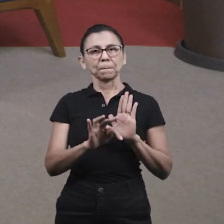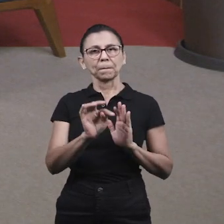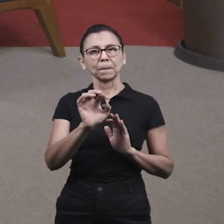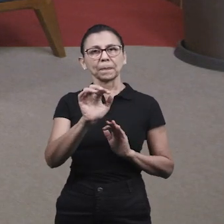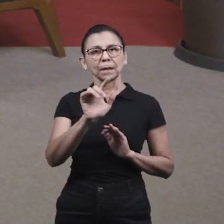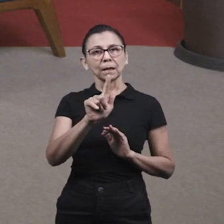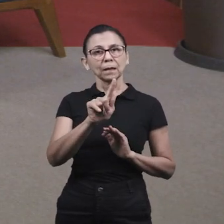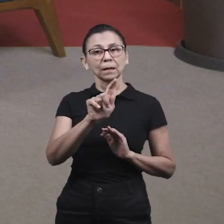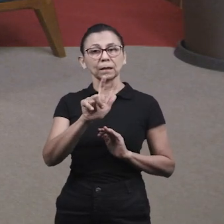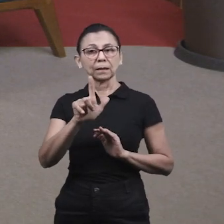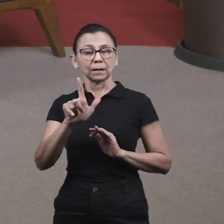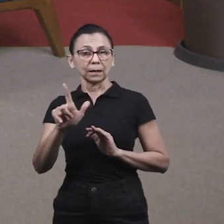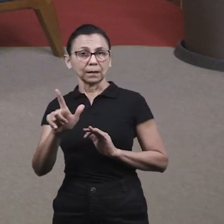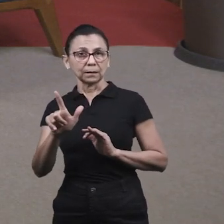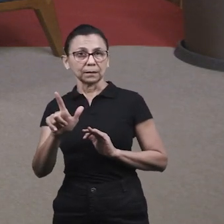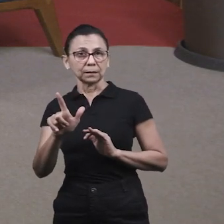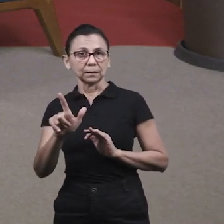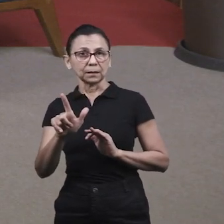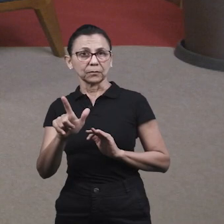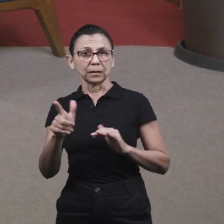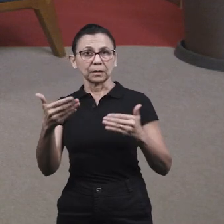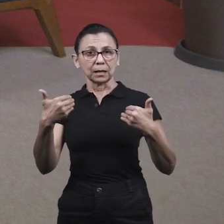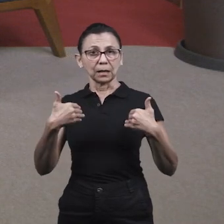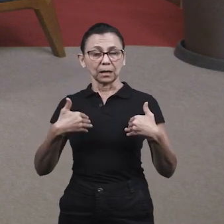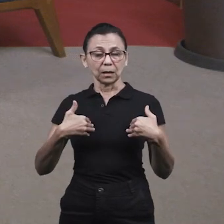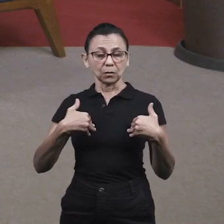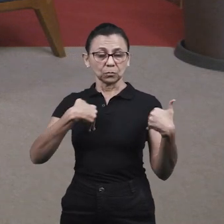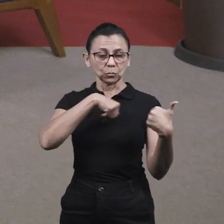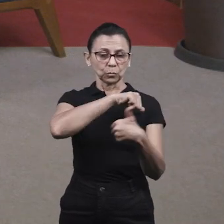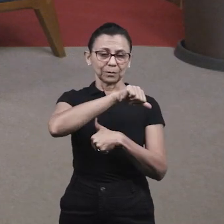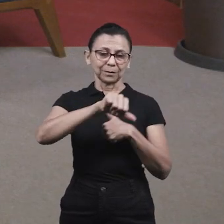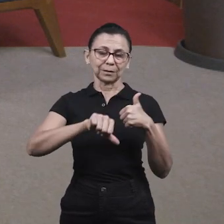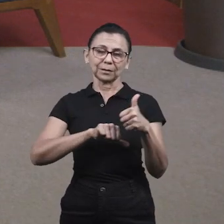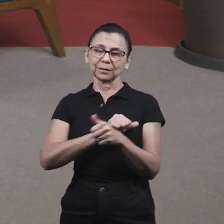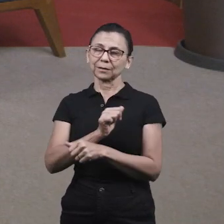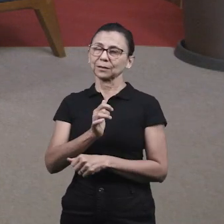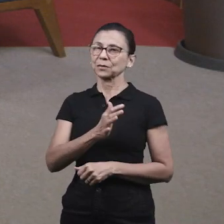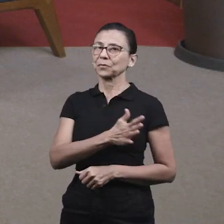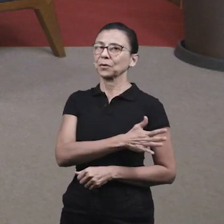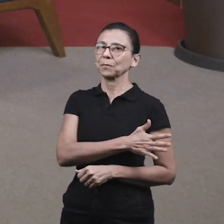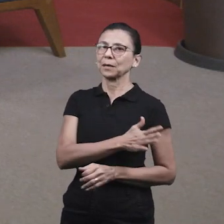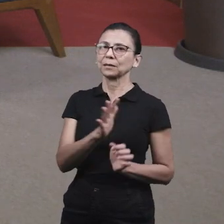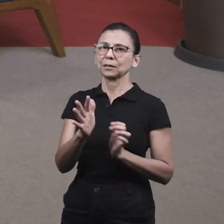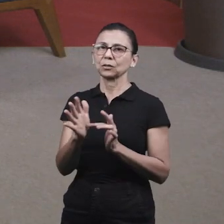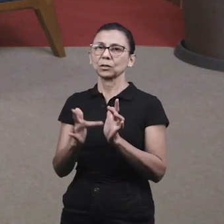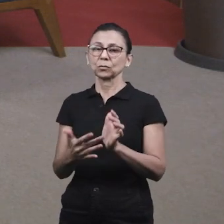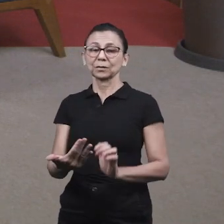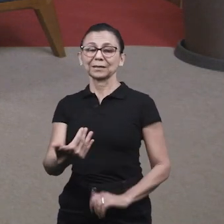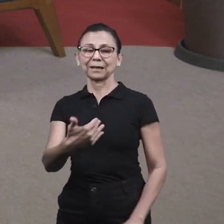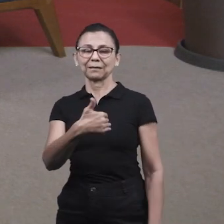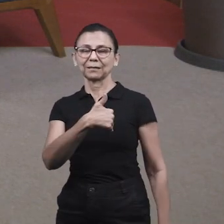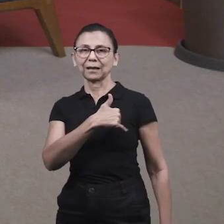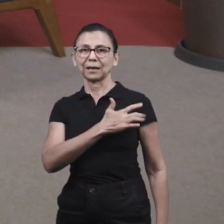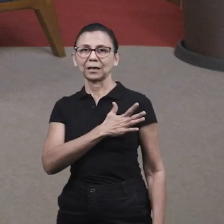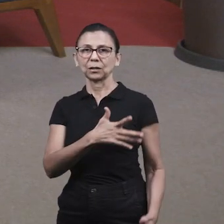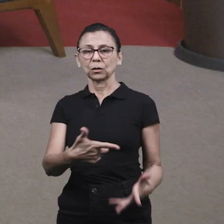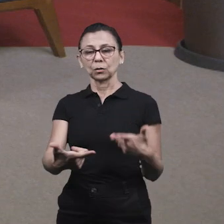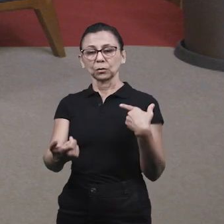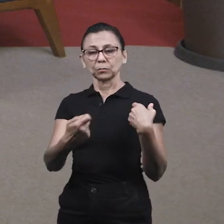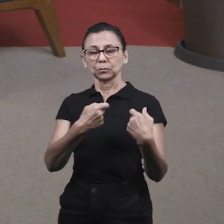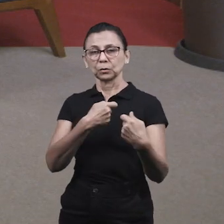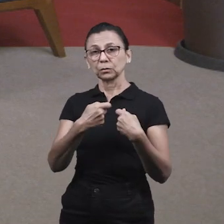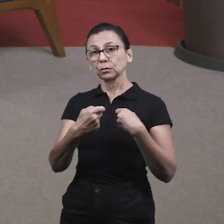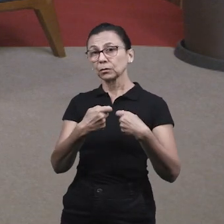Galates. Et je ne vis plus moi, mais Christ vit en moi. C'est-à-dire, moi j'ai reçu une